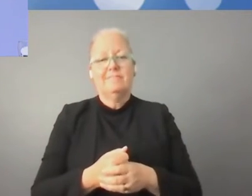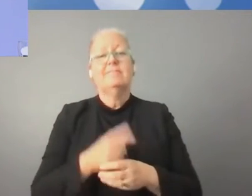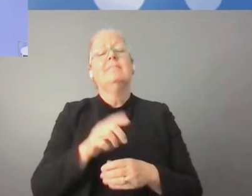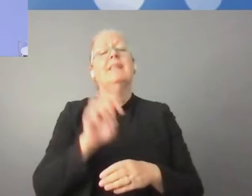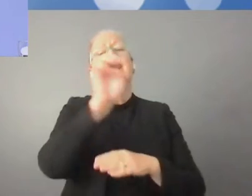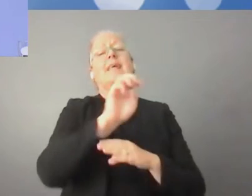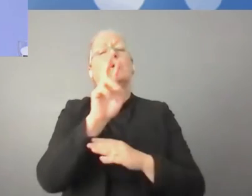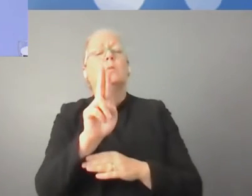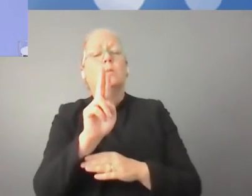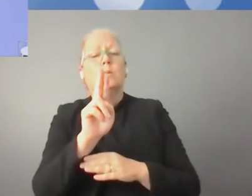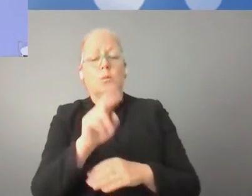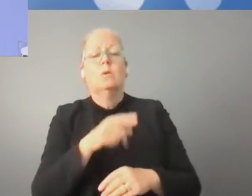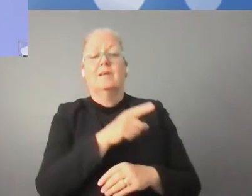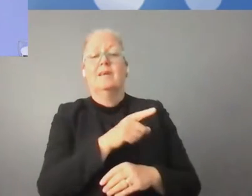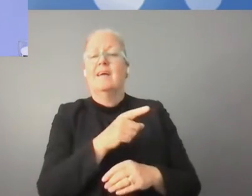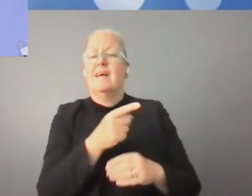обеспечить